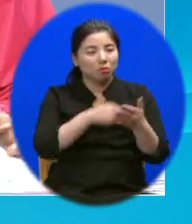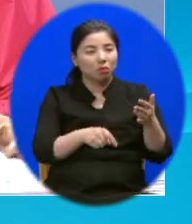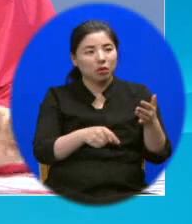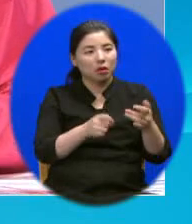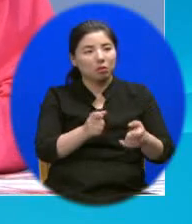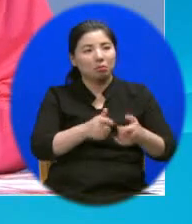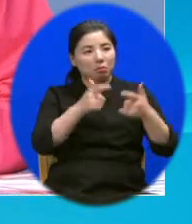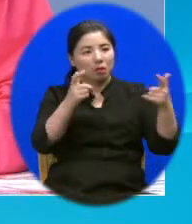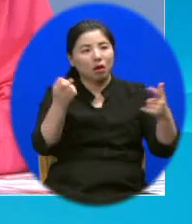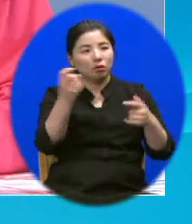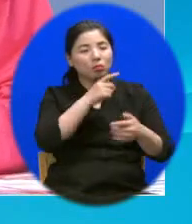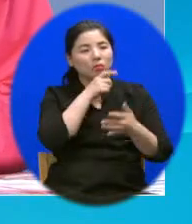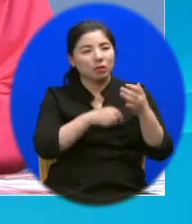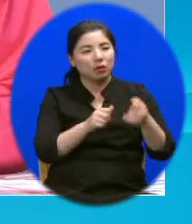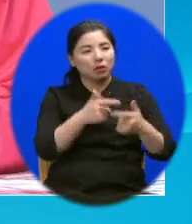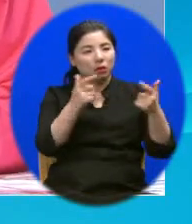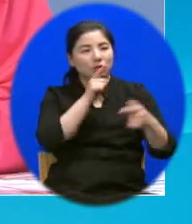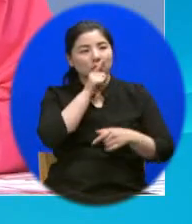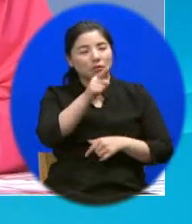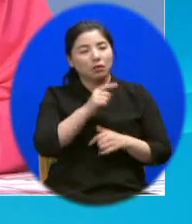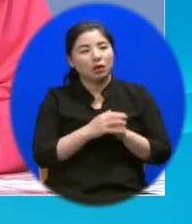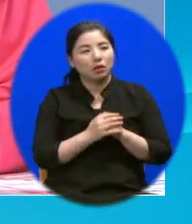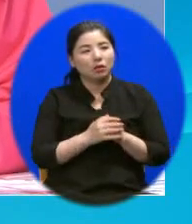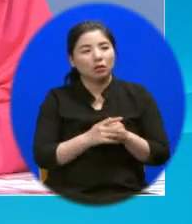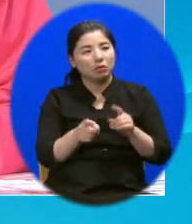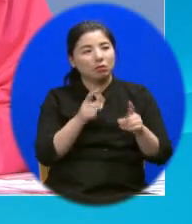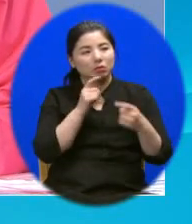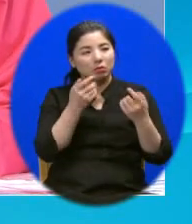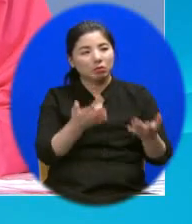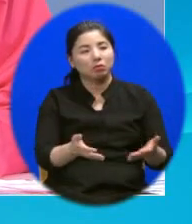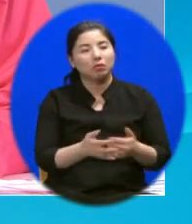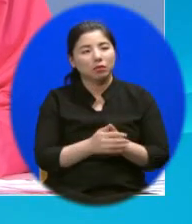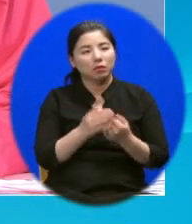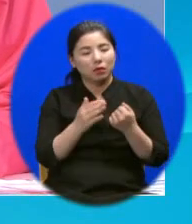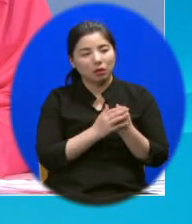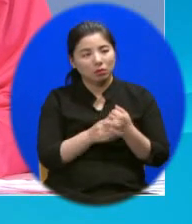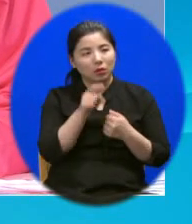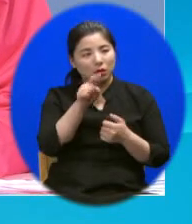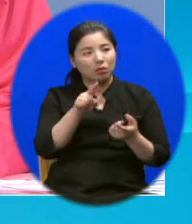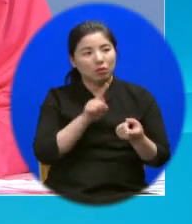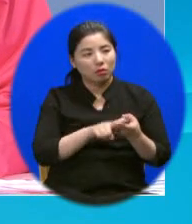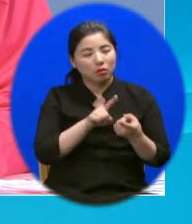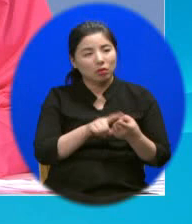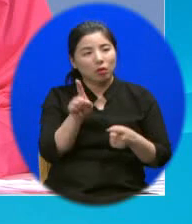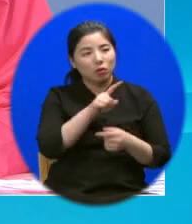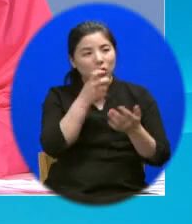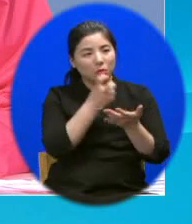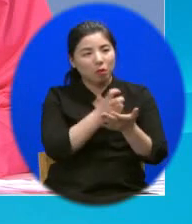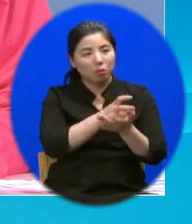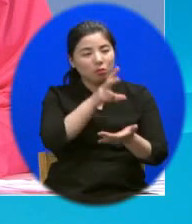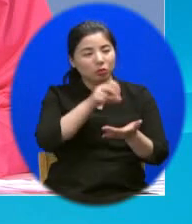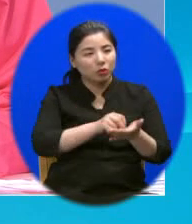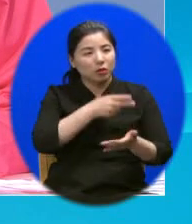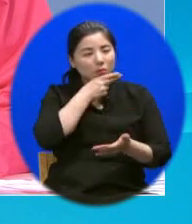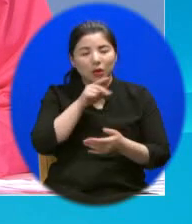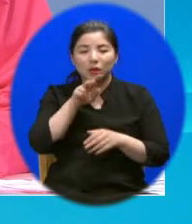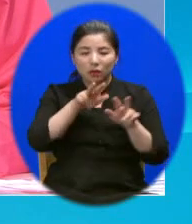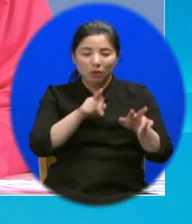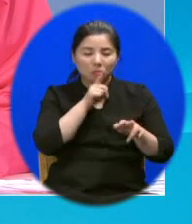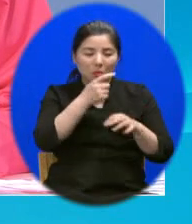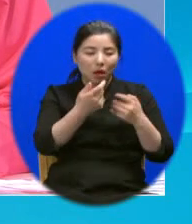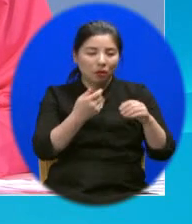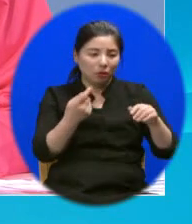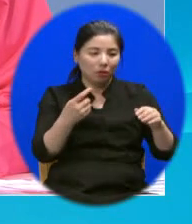규모도 커지고 피해자 더 늘었다 하는 부분을 강조 하시는 것 같아요 그래서 이 부분에 대해서는 어떤 법적인 문제 지금 말씀하시고 그런걸